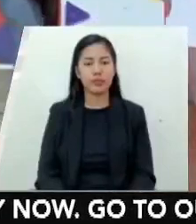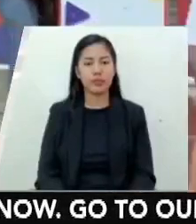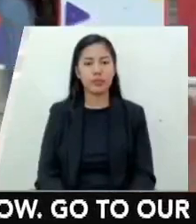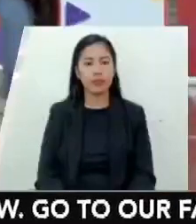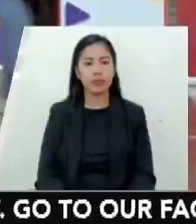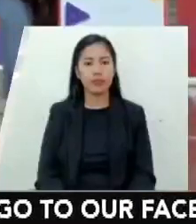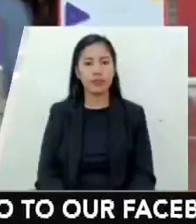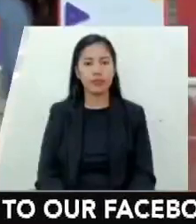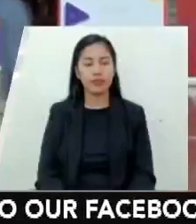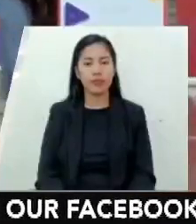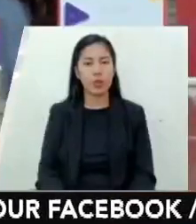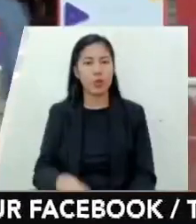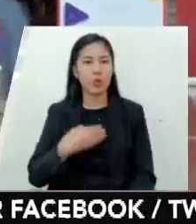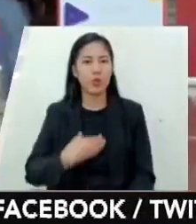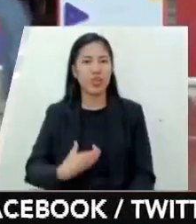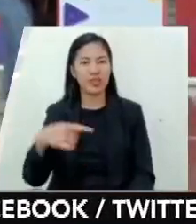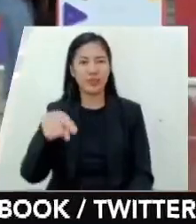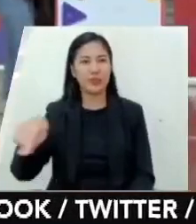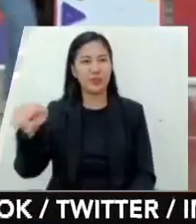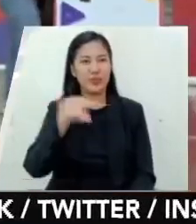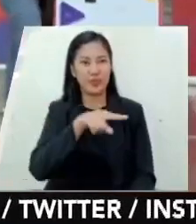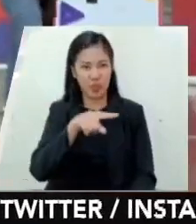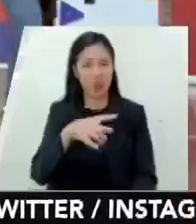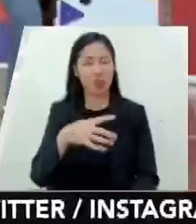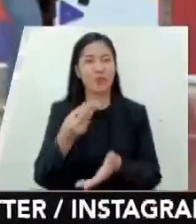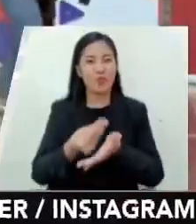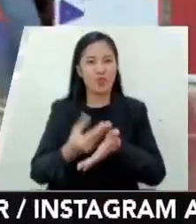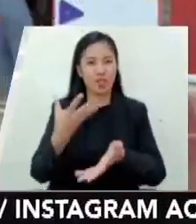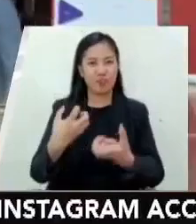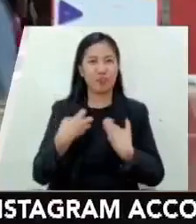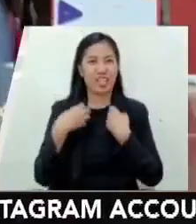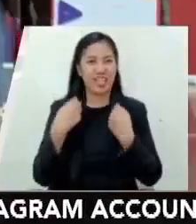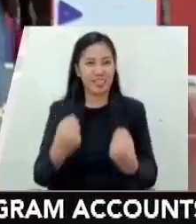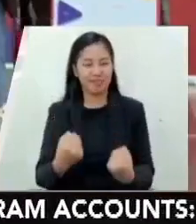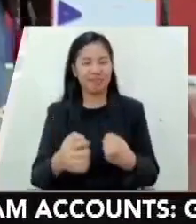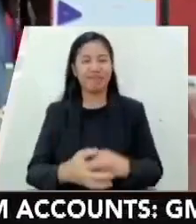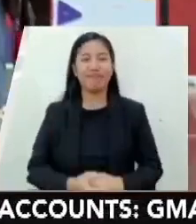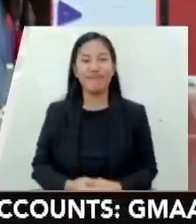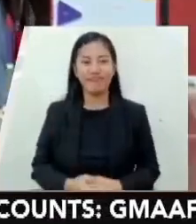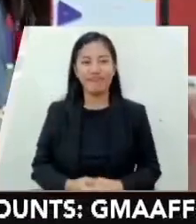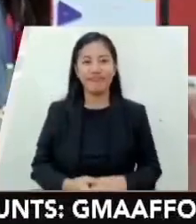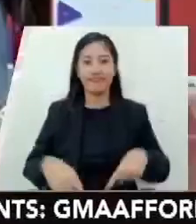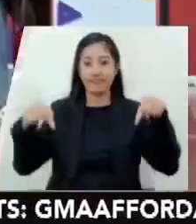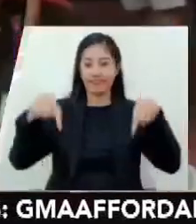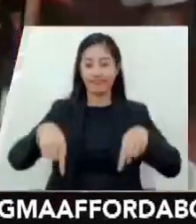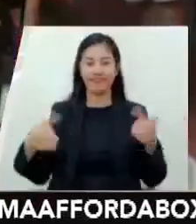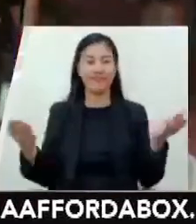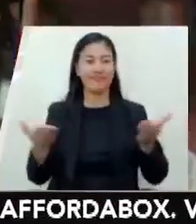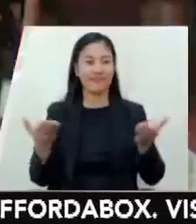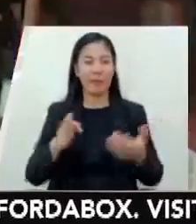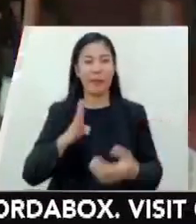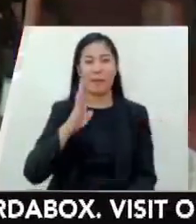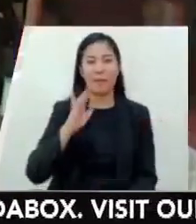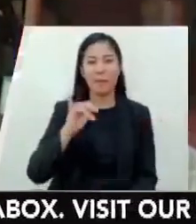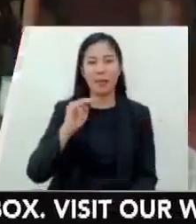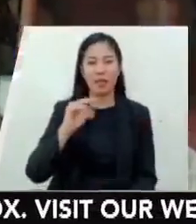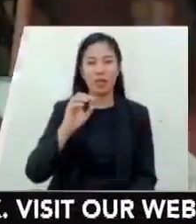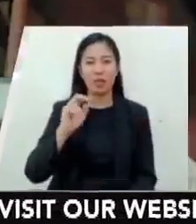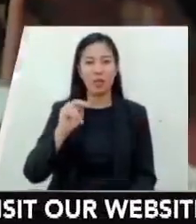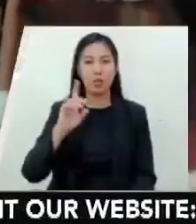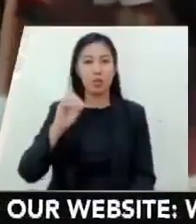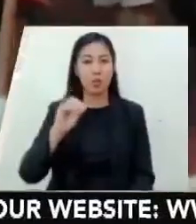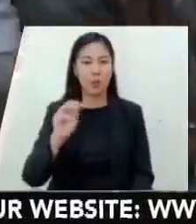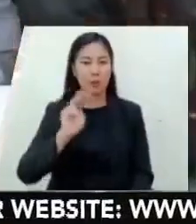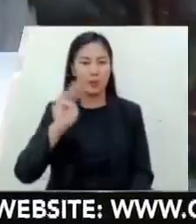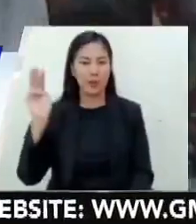Chay, mga Mari at Pare, live mula dito sa Binondo, Maynila. Nako, napakarami ng tao dito. Very festive na rin ang